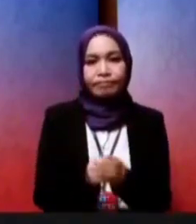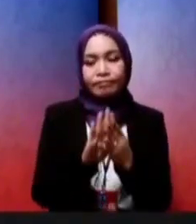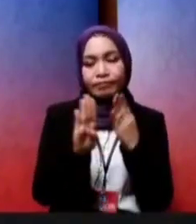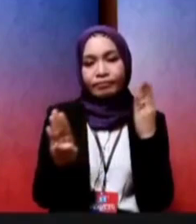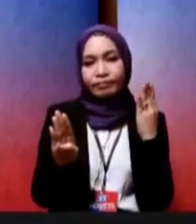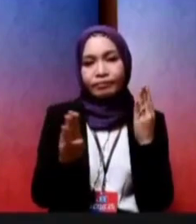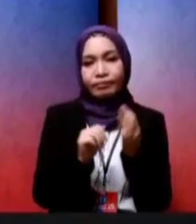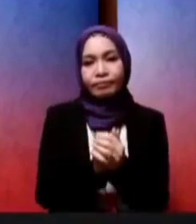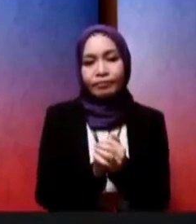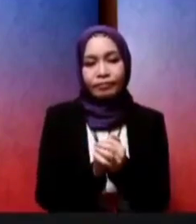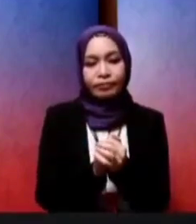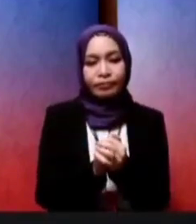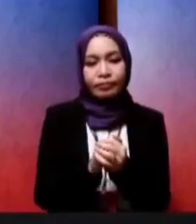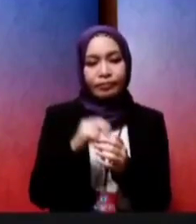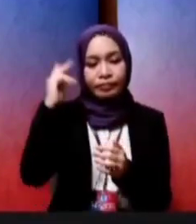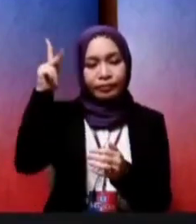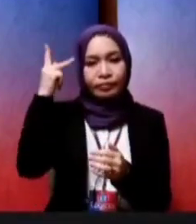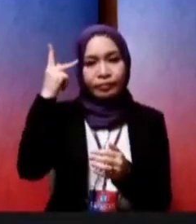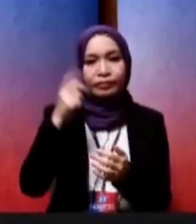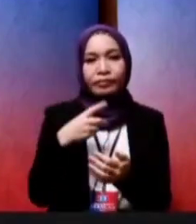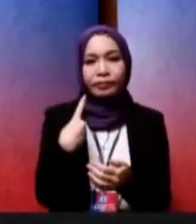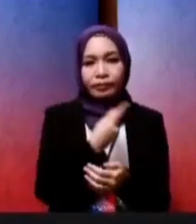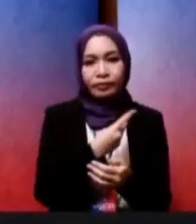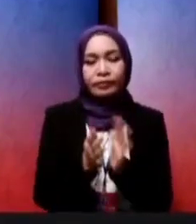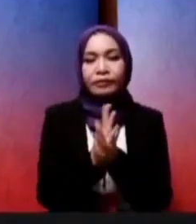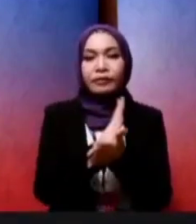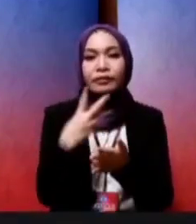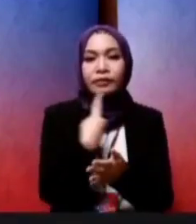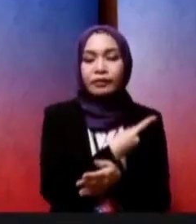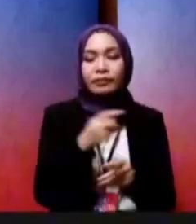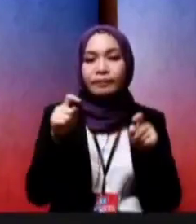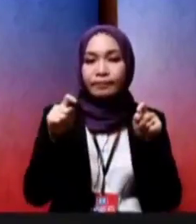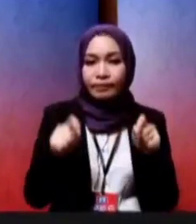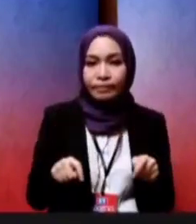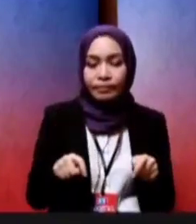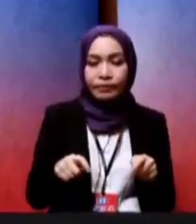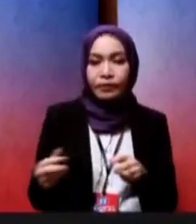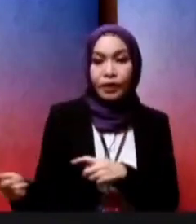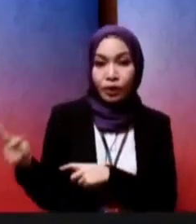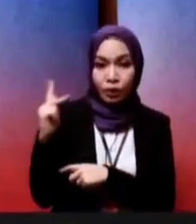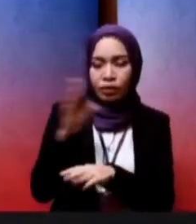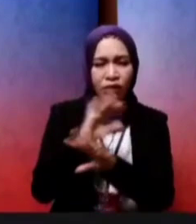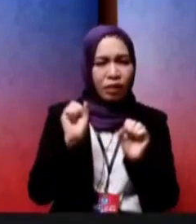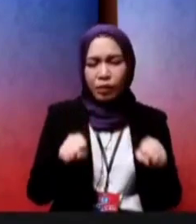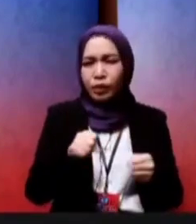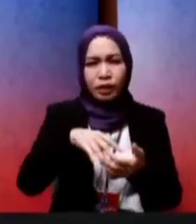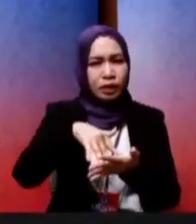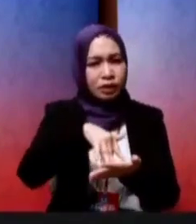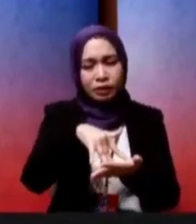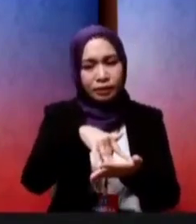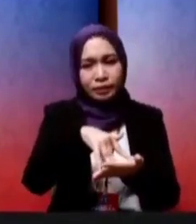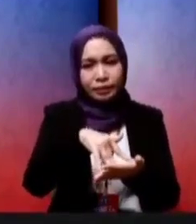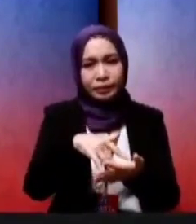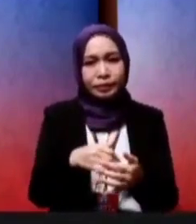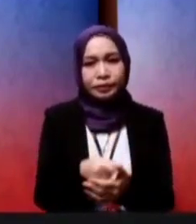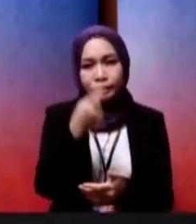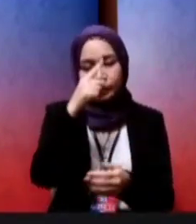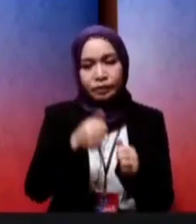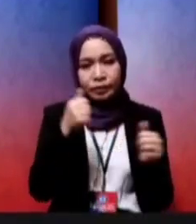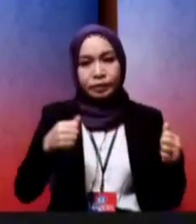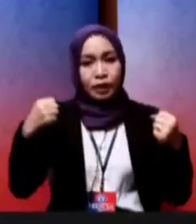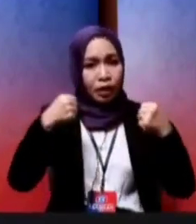kita lemah mudahlah musuh masuk merempuh seubungan itu saya in tekankan organisasi latihan